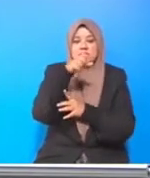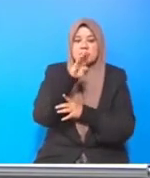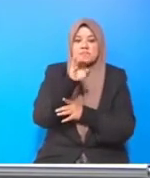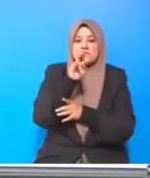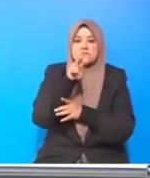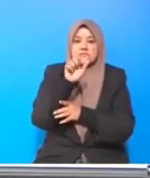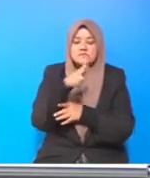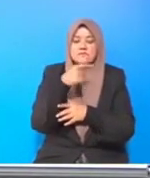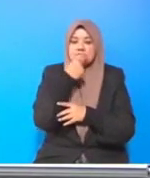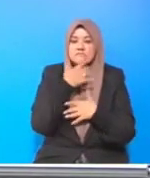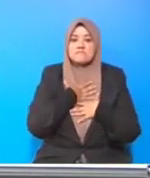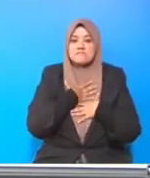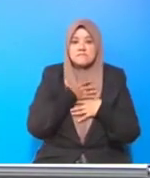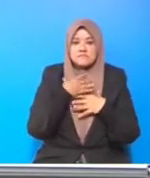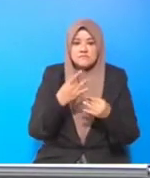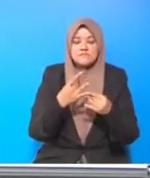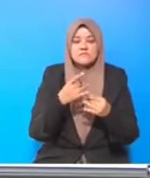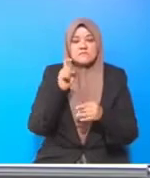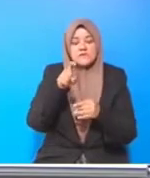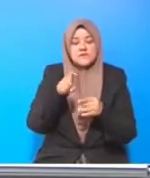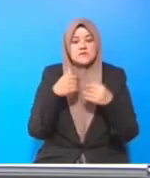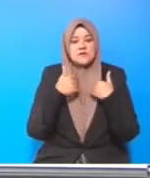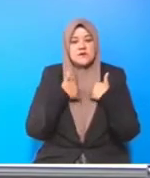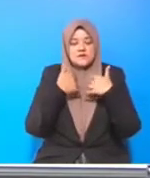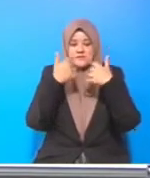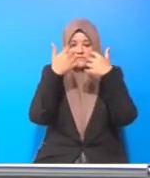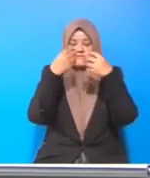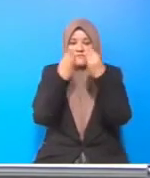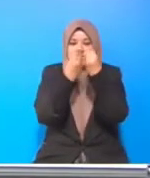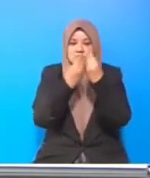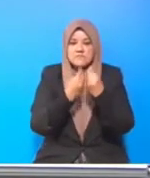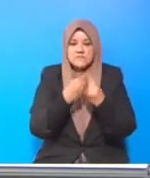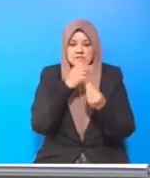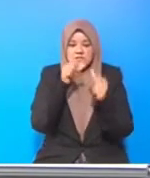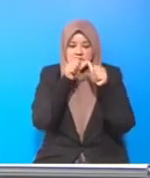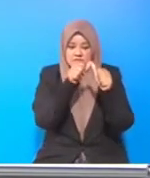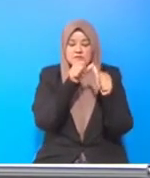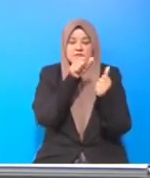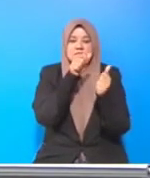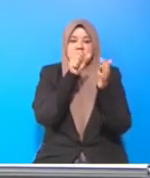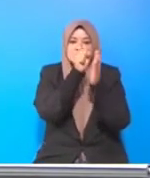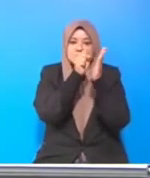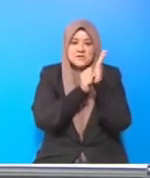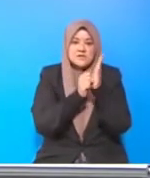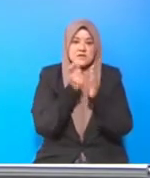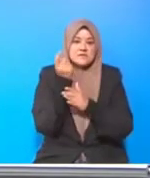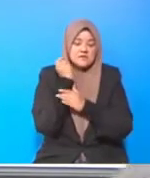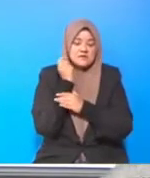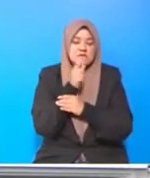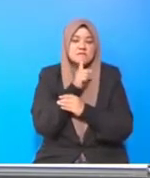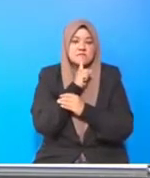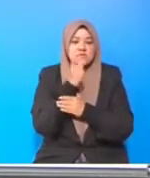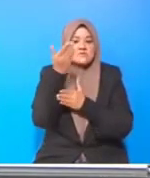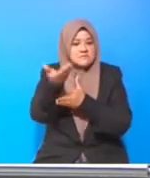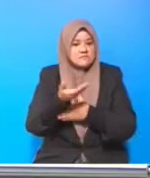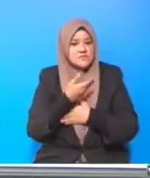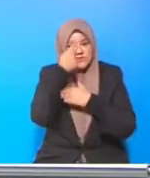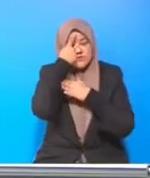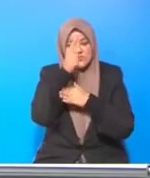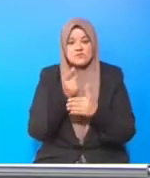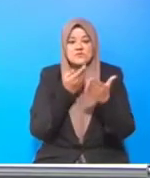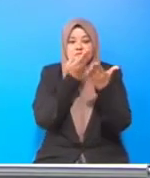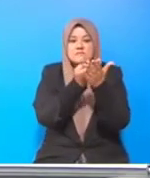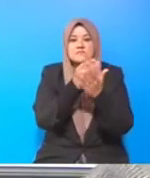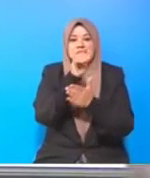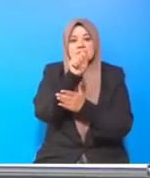pembekal yang berminat mempunyai kapasiti pengeluaran dan memenuhi syarat-syarat yang telah saya bacakan tadi adalah di Pulau untuk